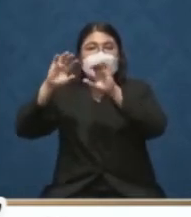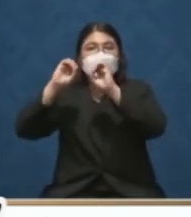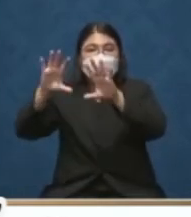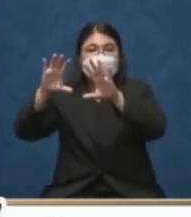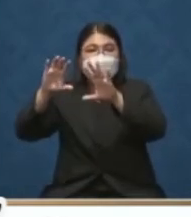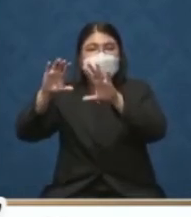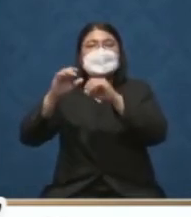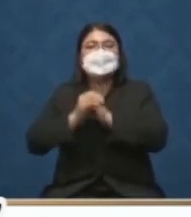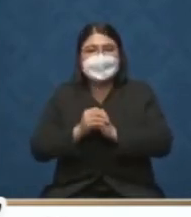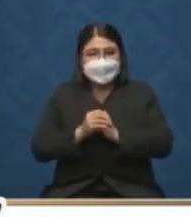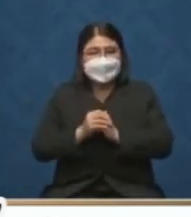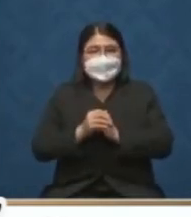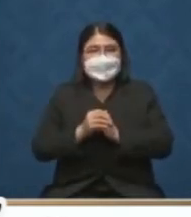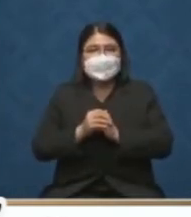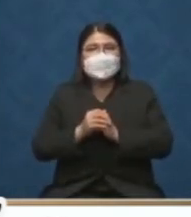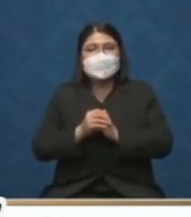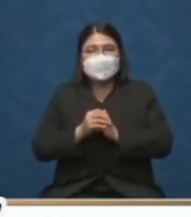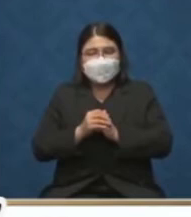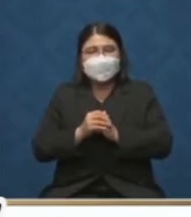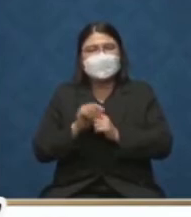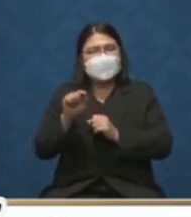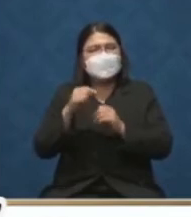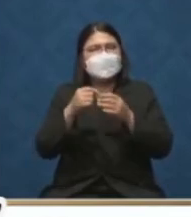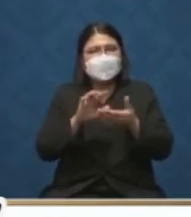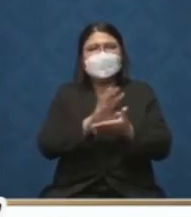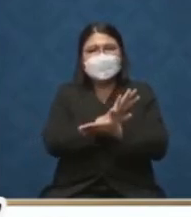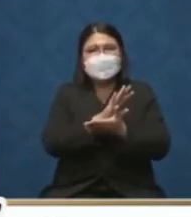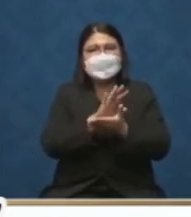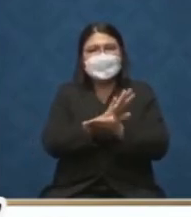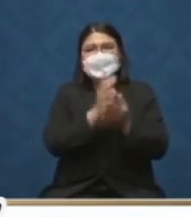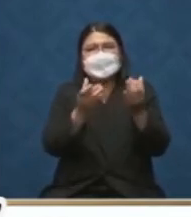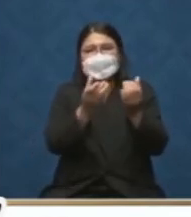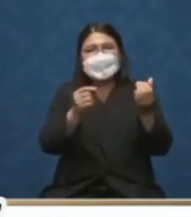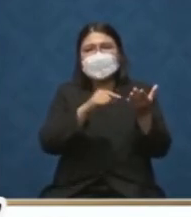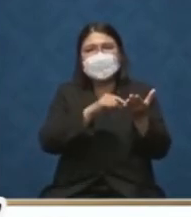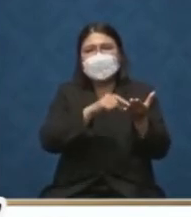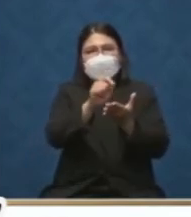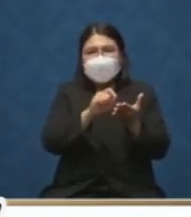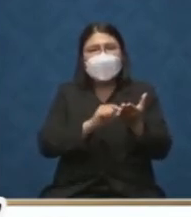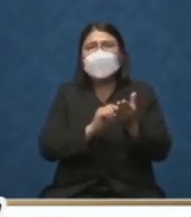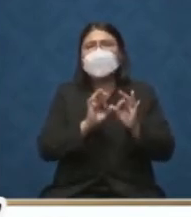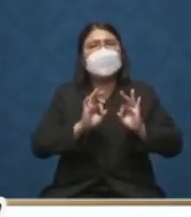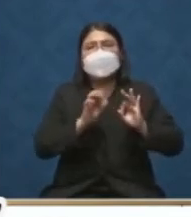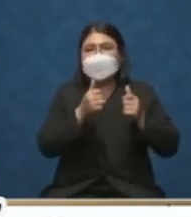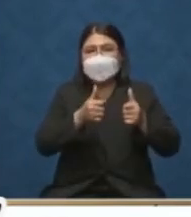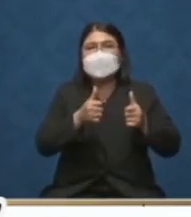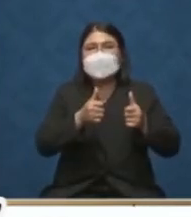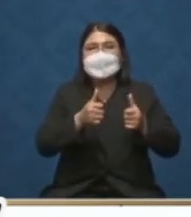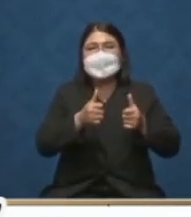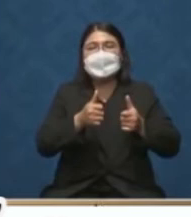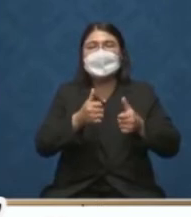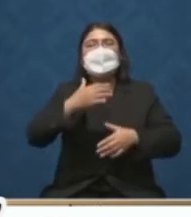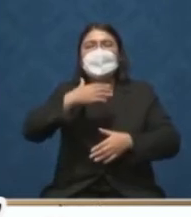มติร่างรัฐธรรมนูญฉบับปี2558กับท่านอาจารย์โมนศักดิ์วันโนขอประธานอภัยที่เอ่ยน